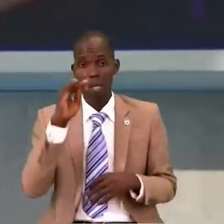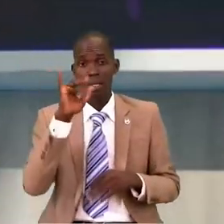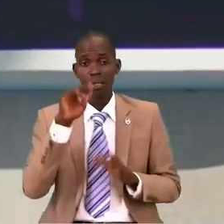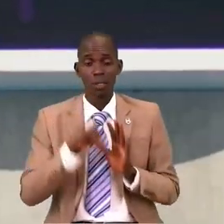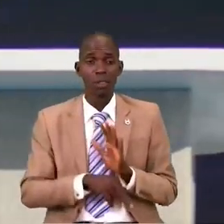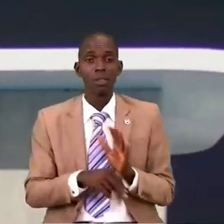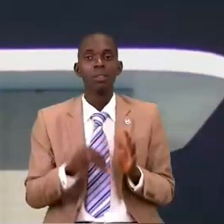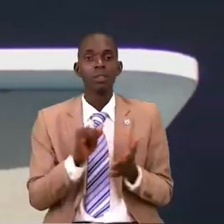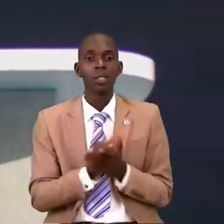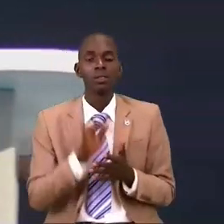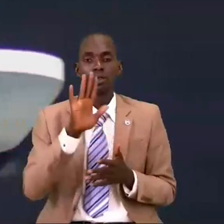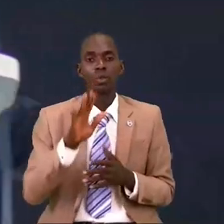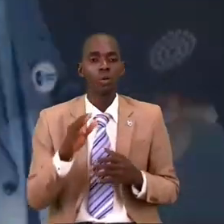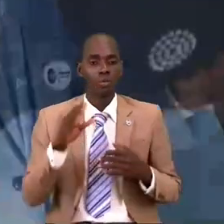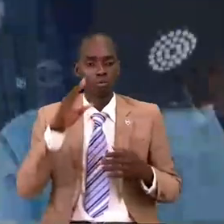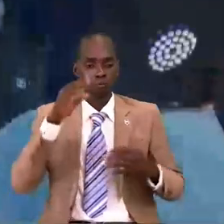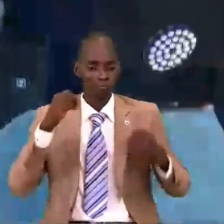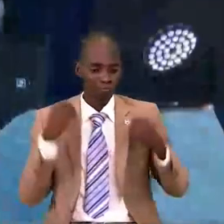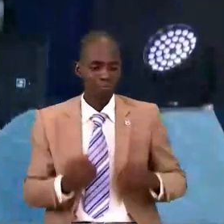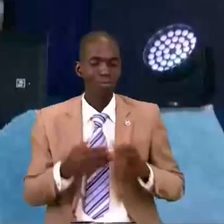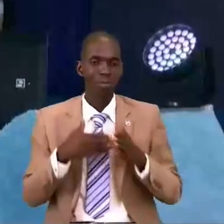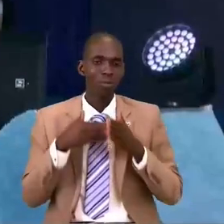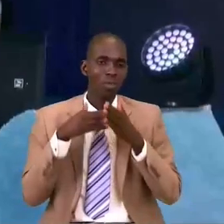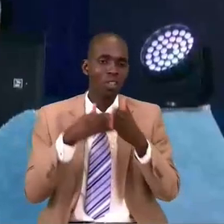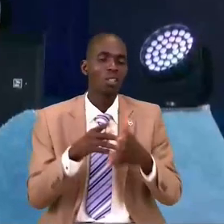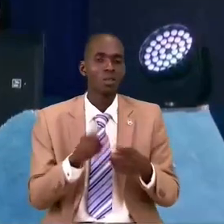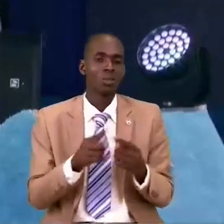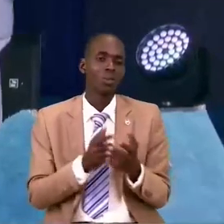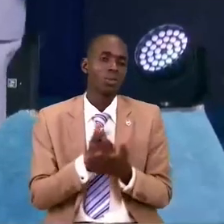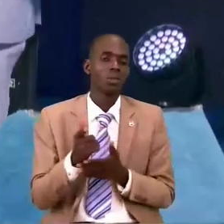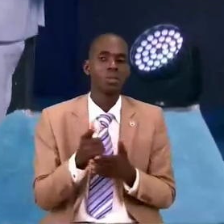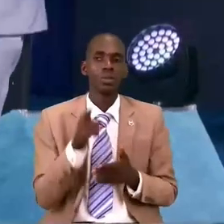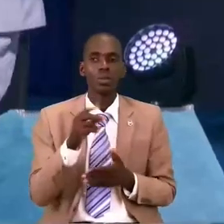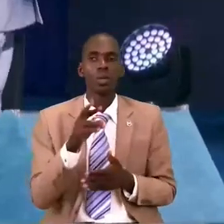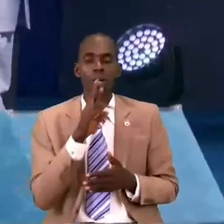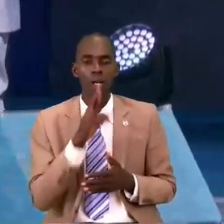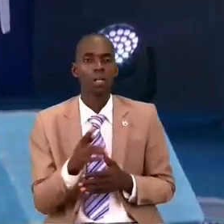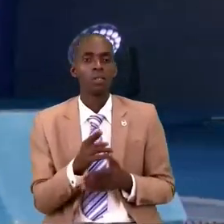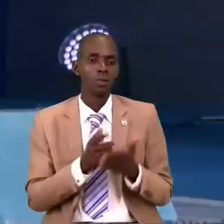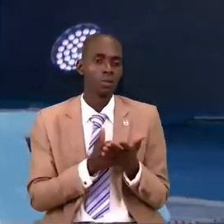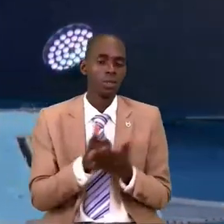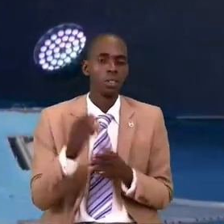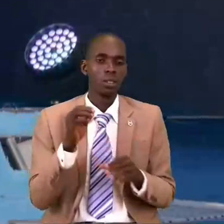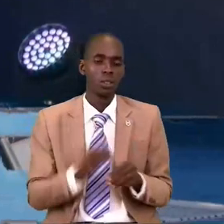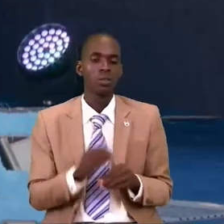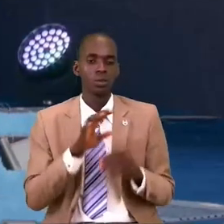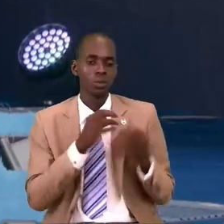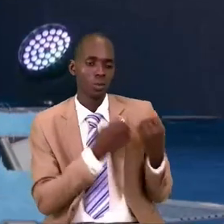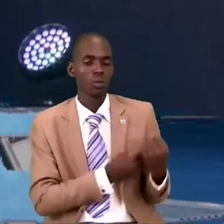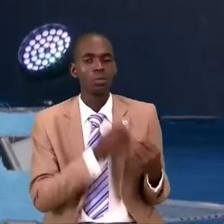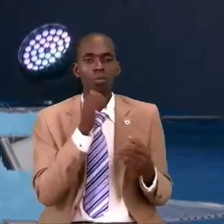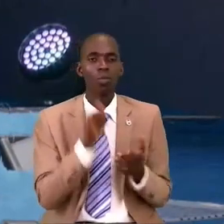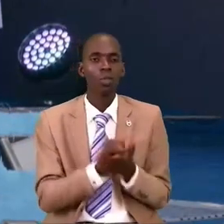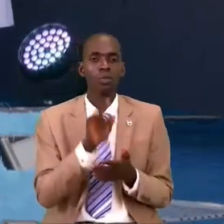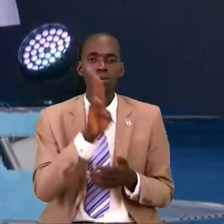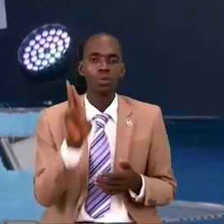Masculinité. C'est comme de la masculinité. Ce n'est pas que tu as la force contre la